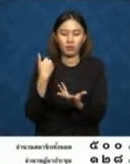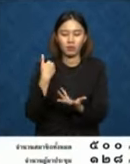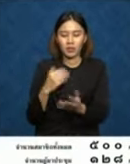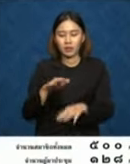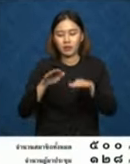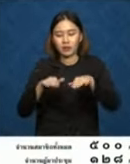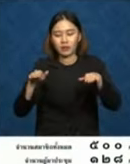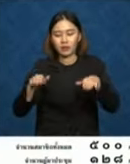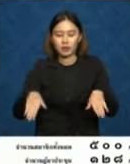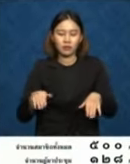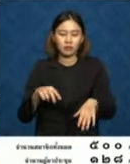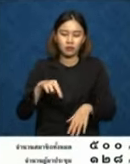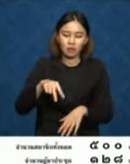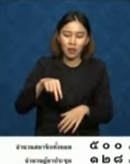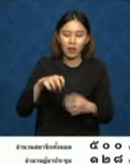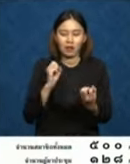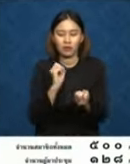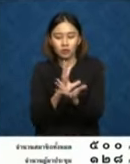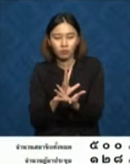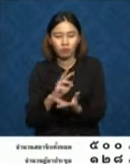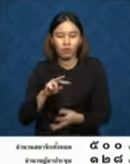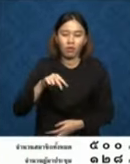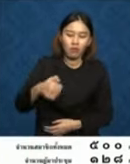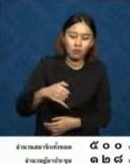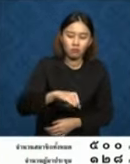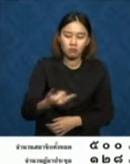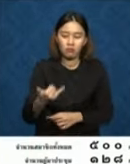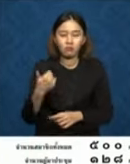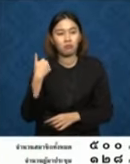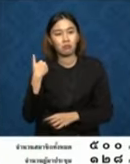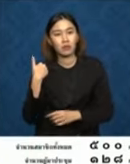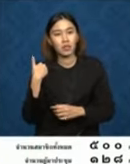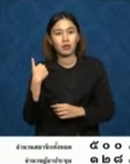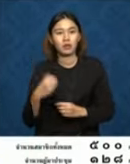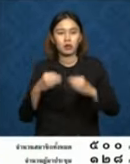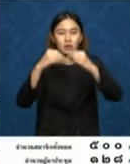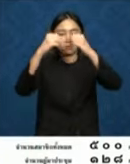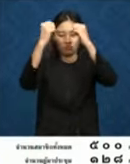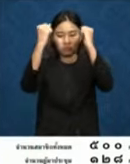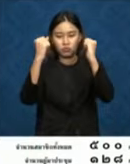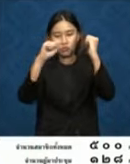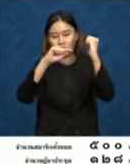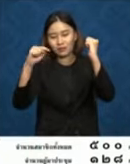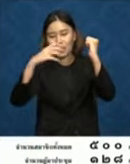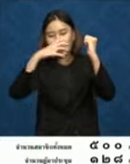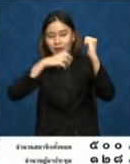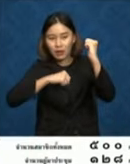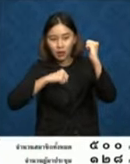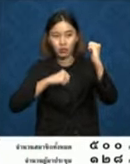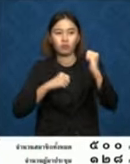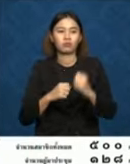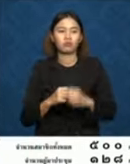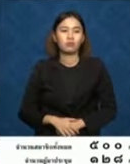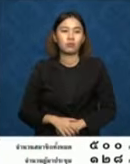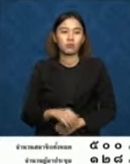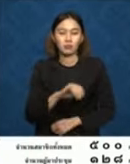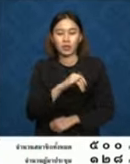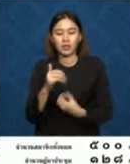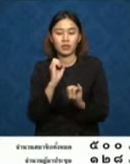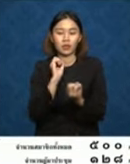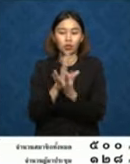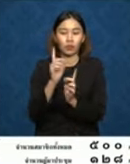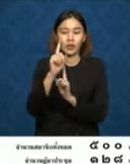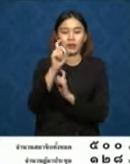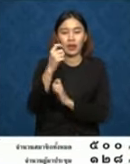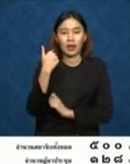ด็กๆ เนี่ยเกิดอุบัติเหตุนะคะส่วนบางที่นะคะโครงสร้างอาคารก็มีความเก่า และเสียหายมากจนอาจจะก่อให้เกิด